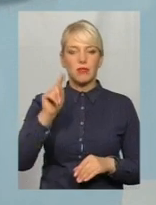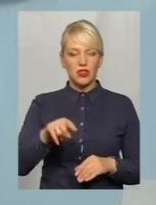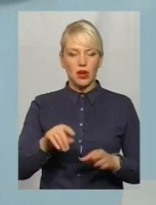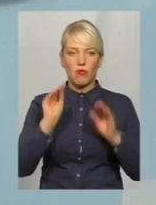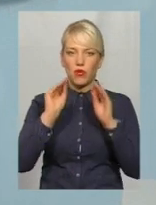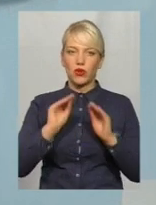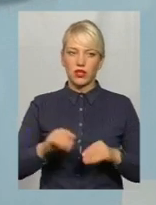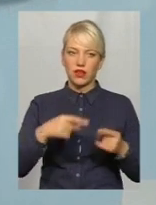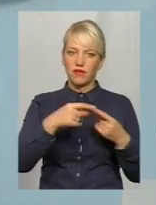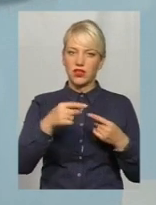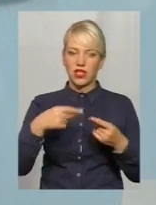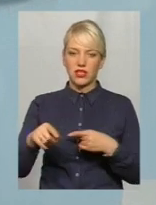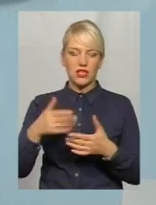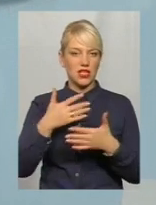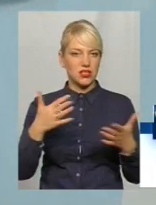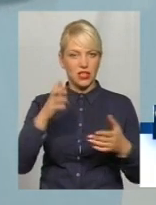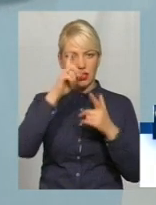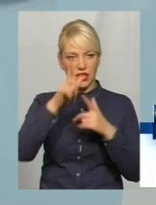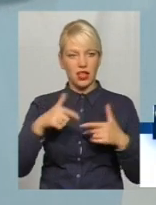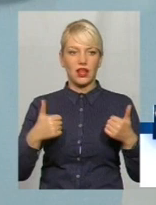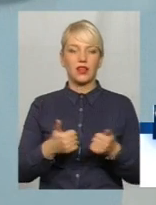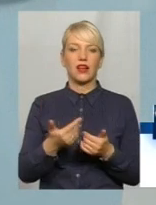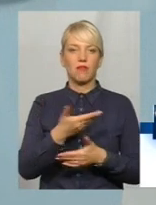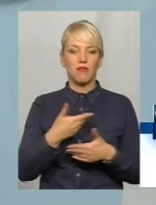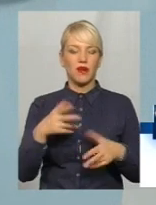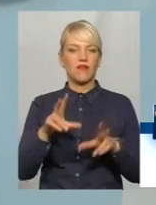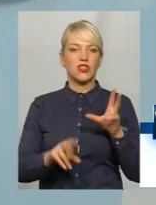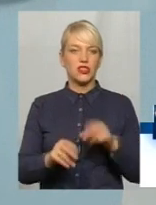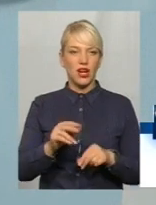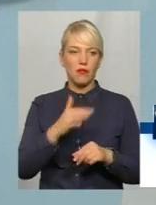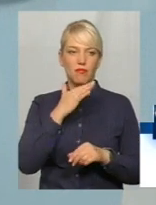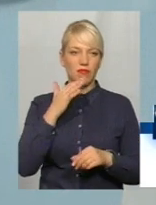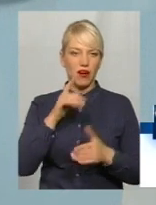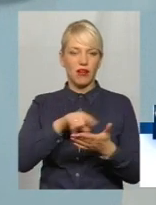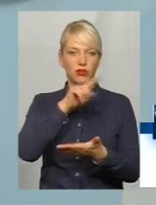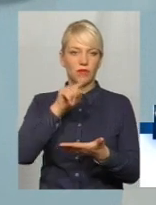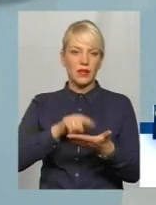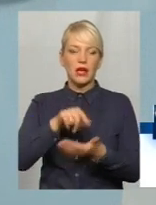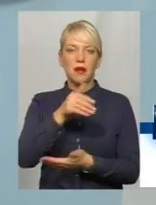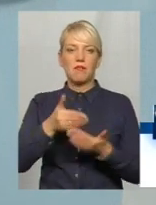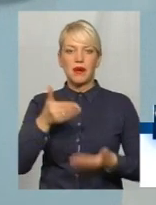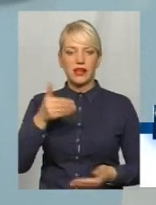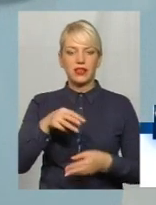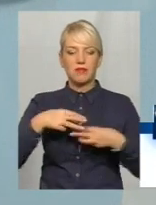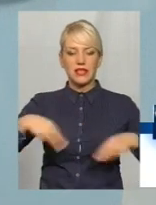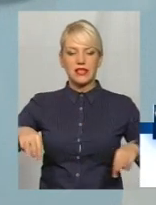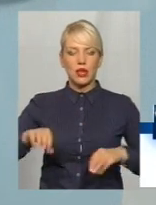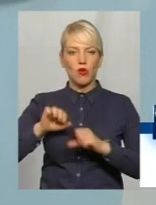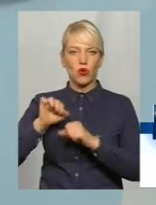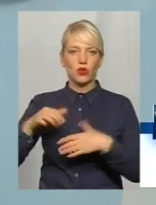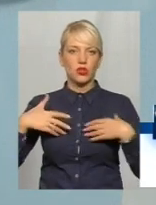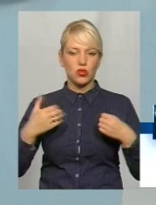різняться в різних країнах. Ми вважаємо і неодноразово ставили це питання перед Міністерством охорони здоров'я, що